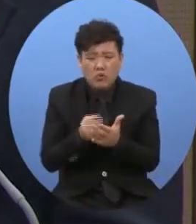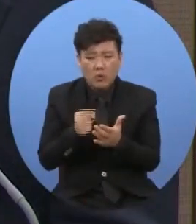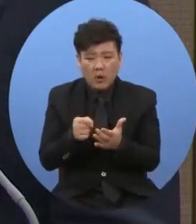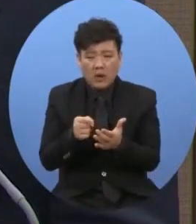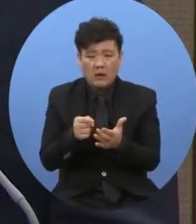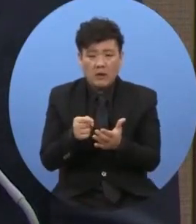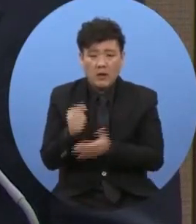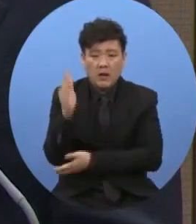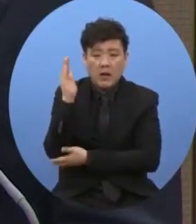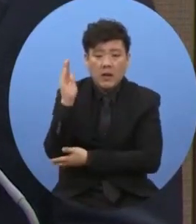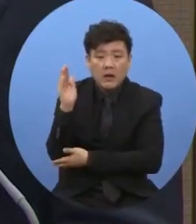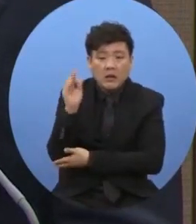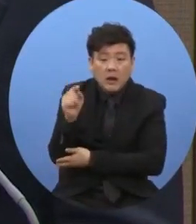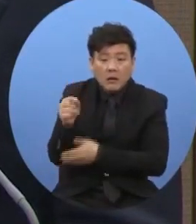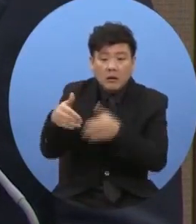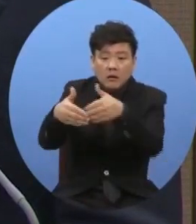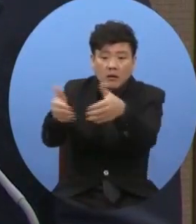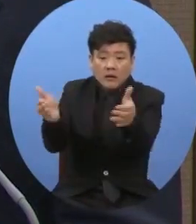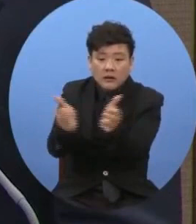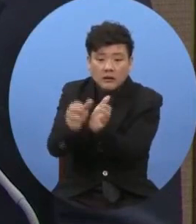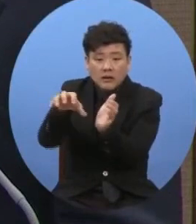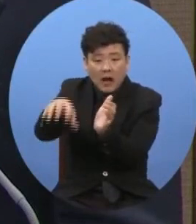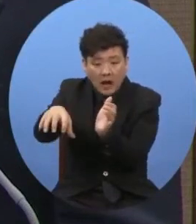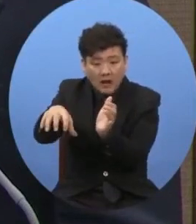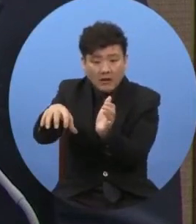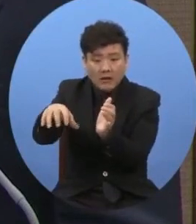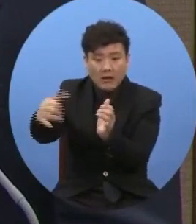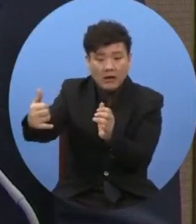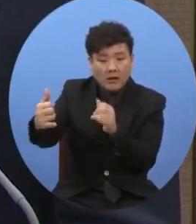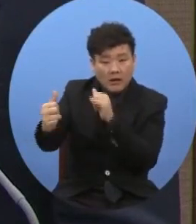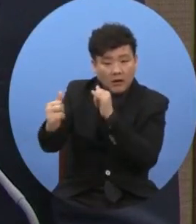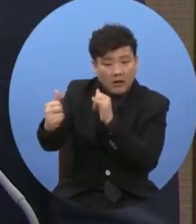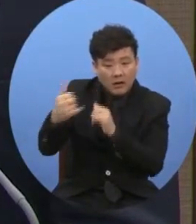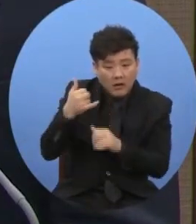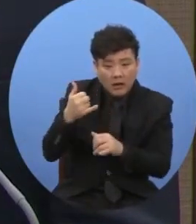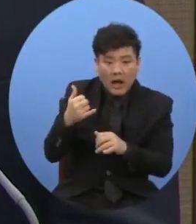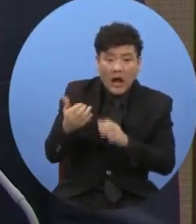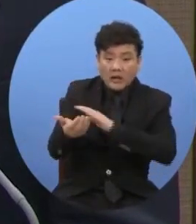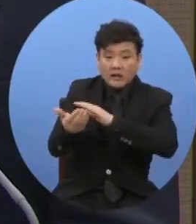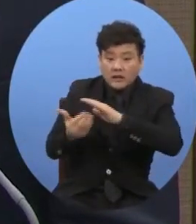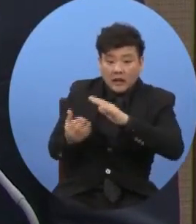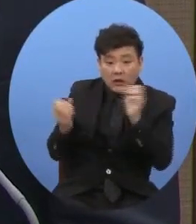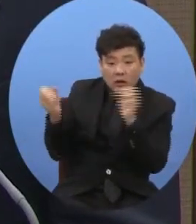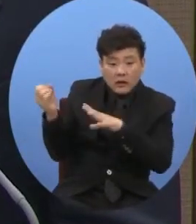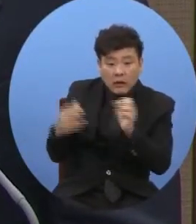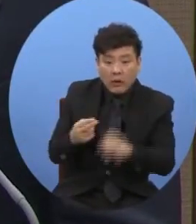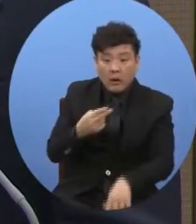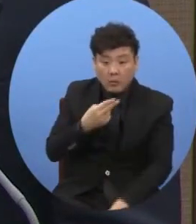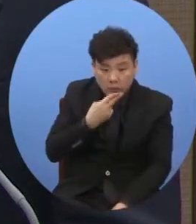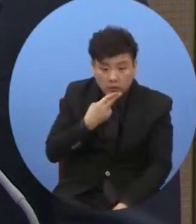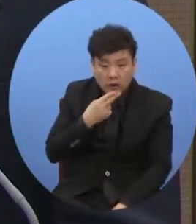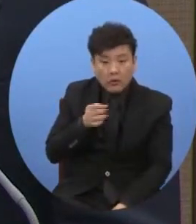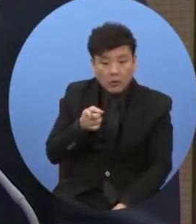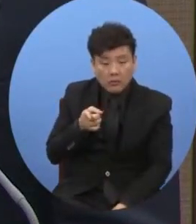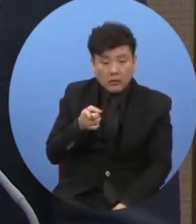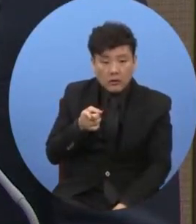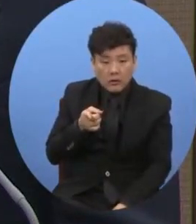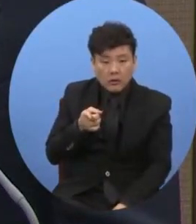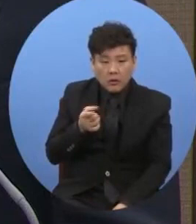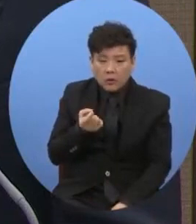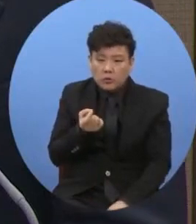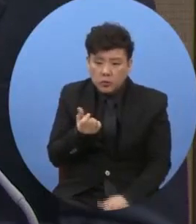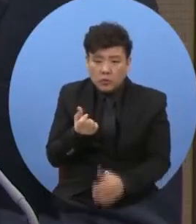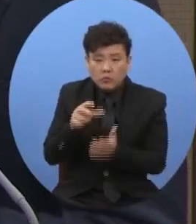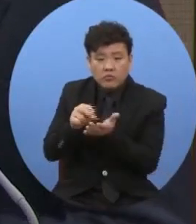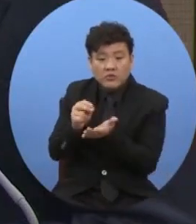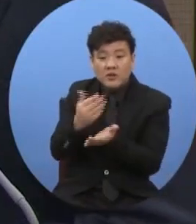당일에 수도서울 시장한테 그렇게 얘기하는 게 맞는지 저는 모르겠습니다. 아니 그러니까 사전에 전혀 논의가 없었다면 그게 뭐 조금 모양이 네, 안 맞을